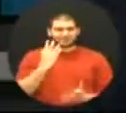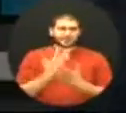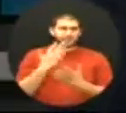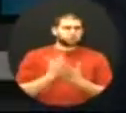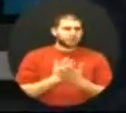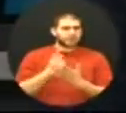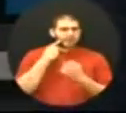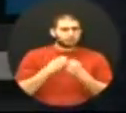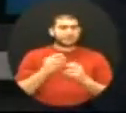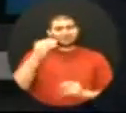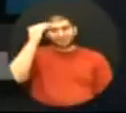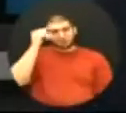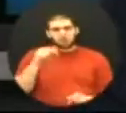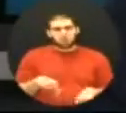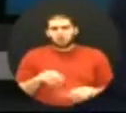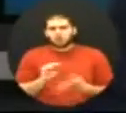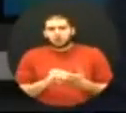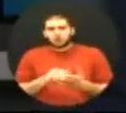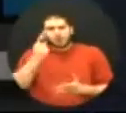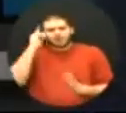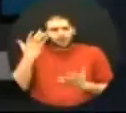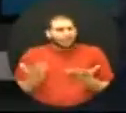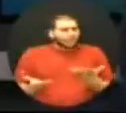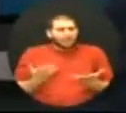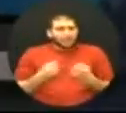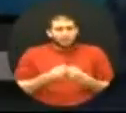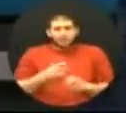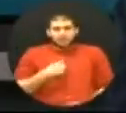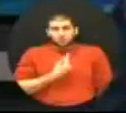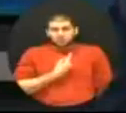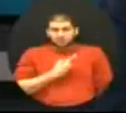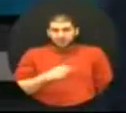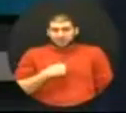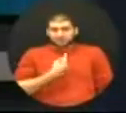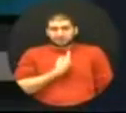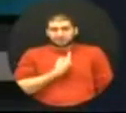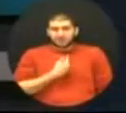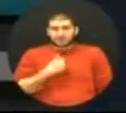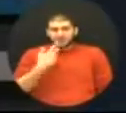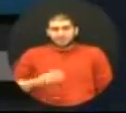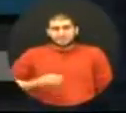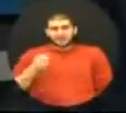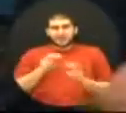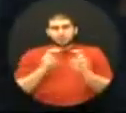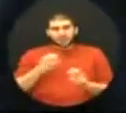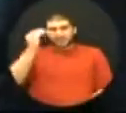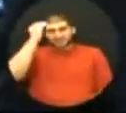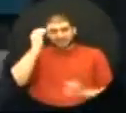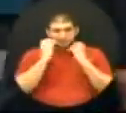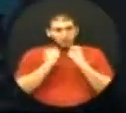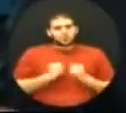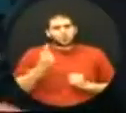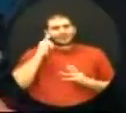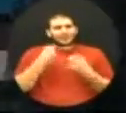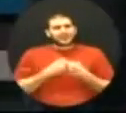להתמודד עם הזיכרון. פה אנחנו לא באמת, באמת ידענו להתמודד. גם אנחנו, הנה, אני אומרת, גם אני, שאני הייתי מנכ"ל עמותה להנצחת רבין, לא בטוחה שאני ידעתי